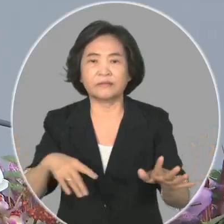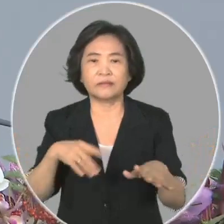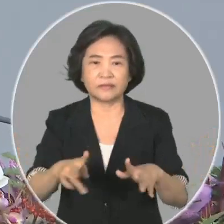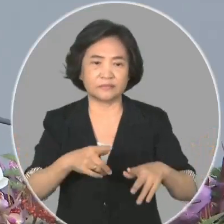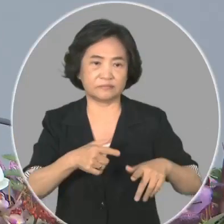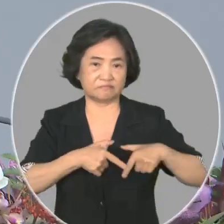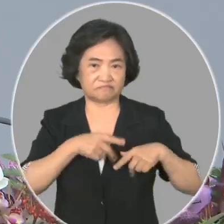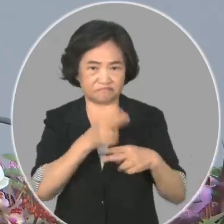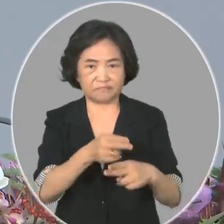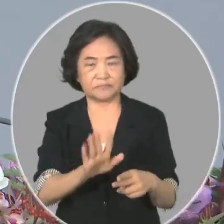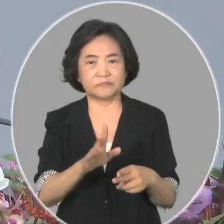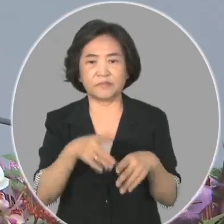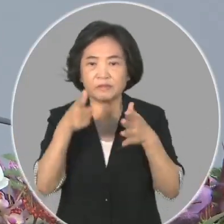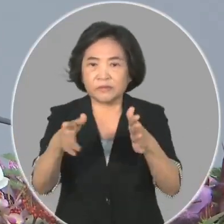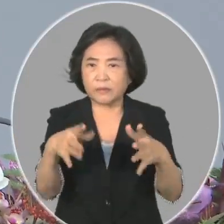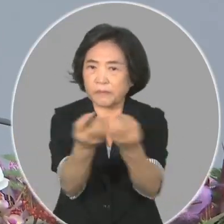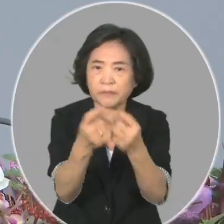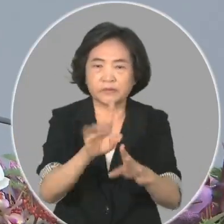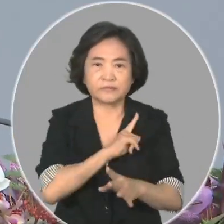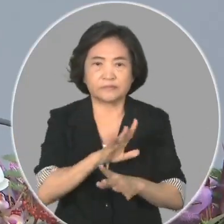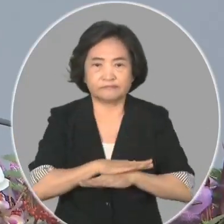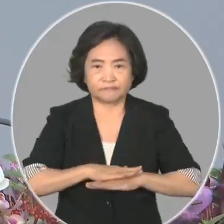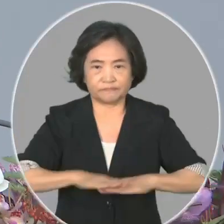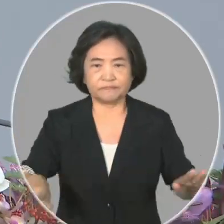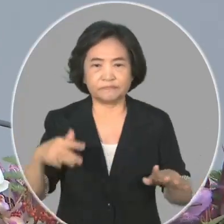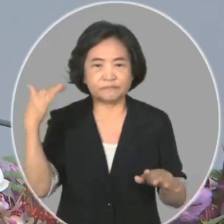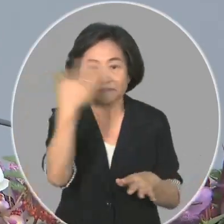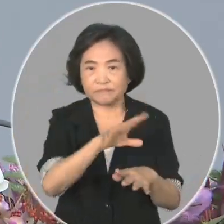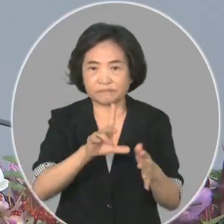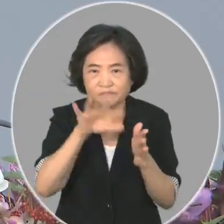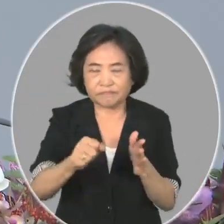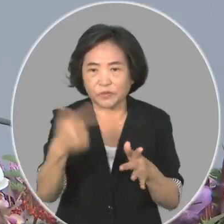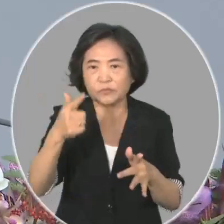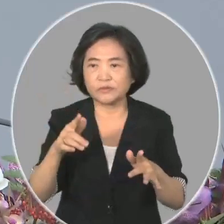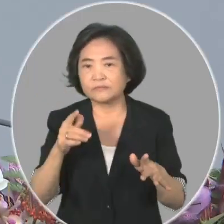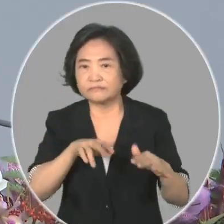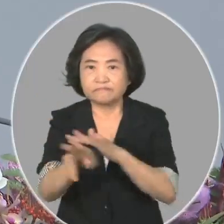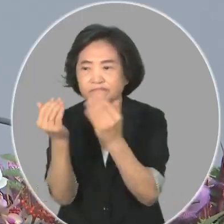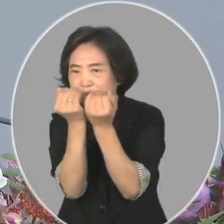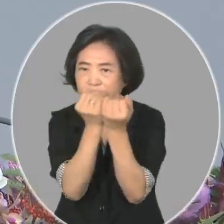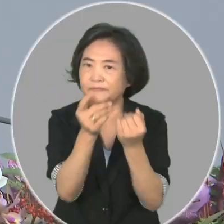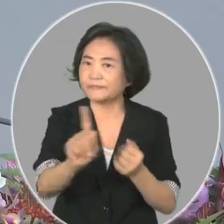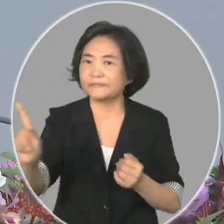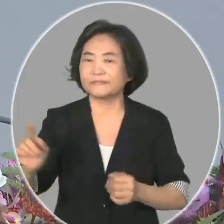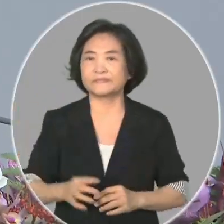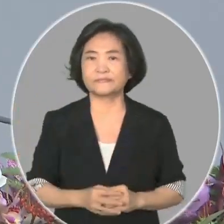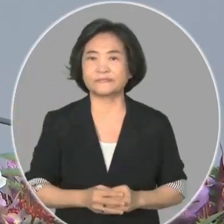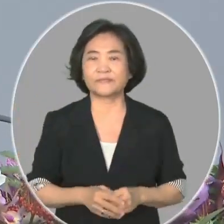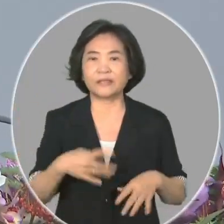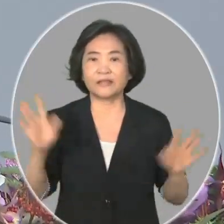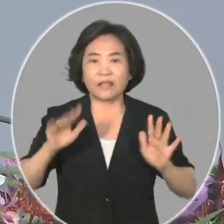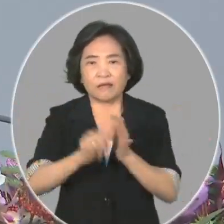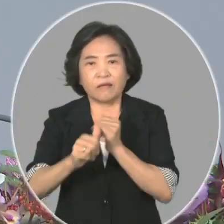性，面对灾害能够冷静而且快速地做出反应。面对少子